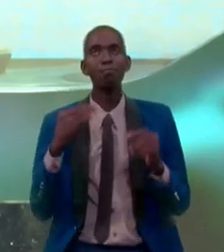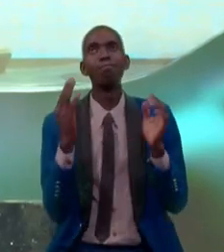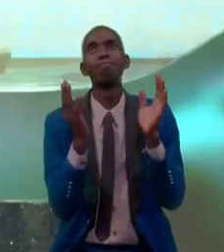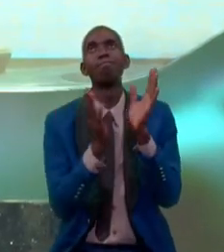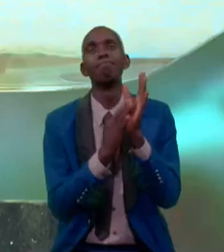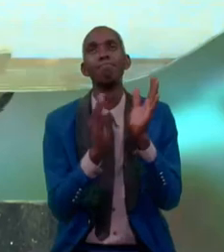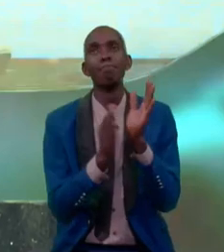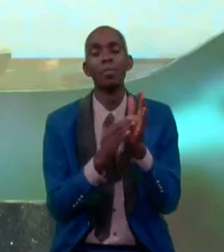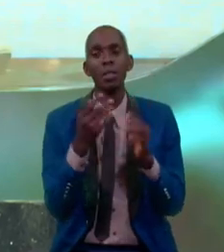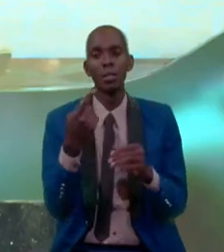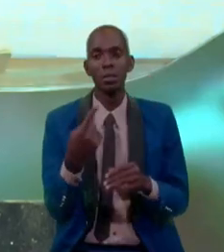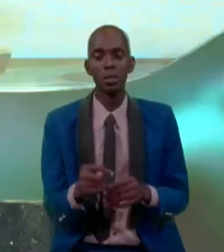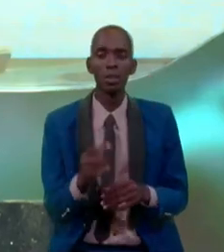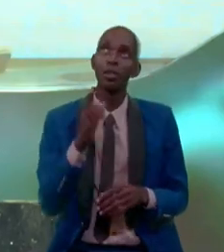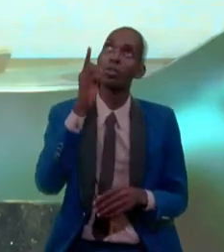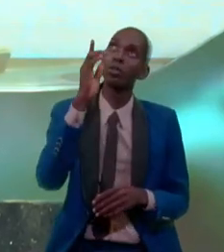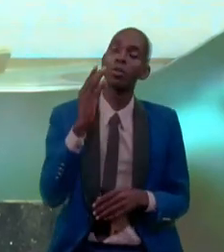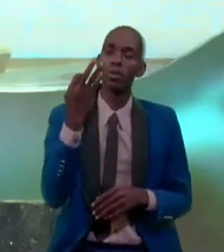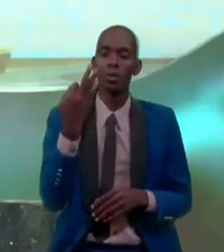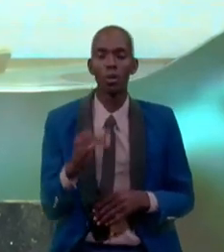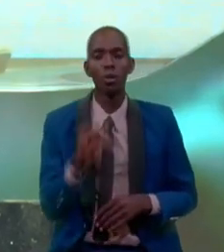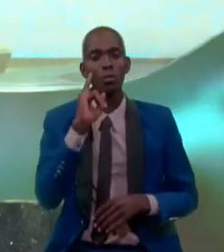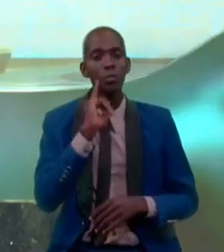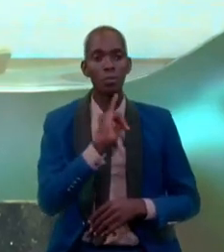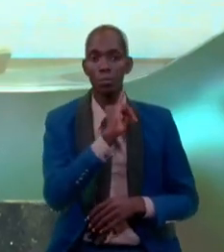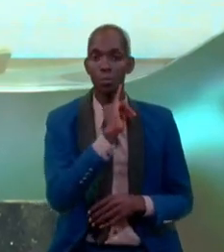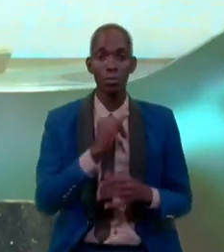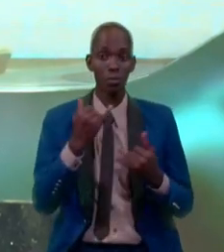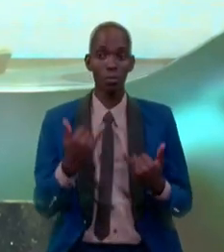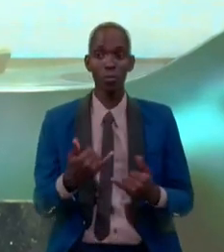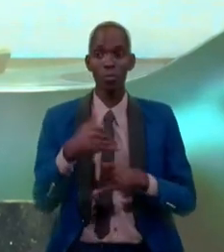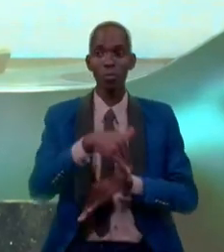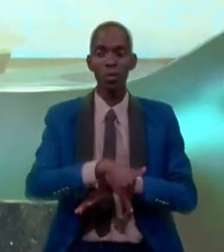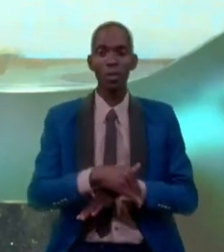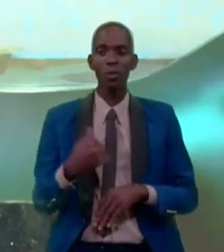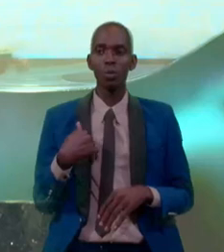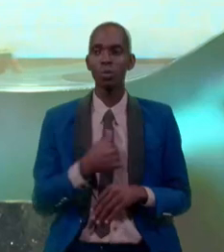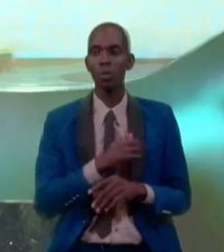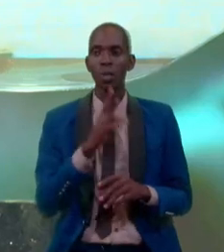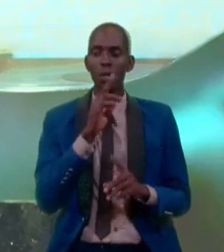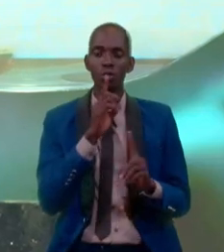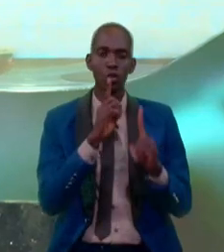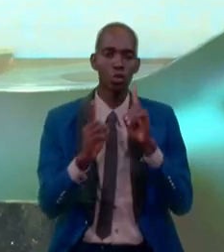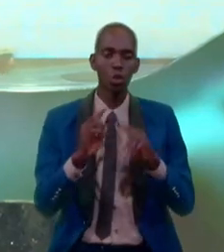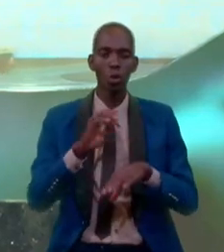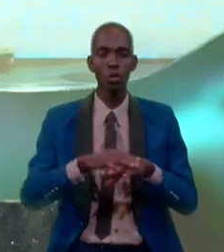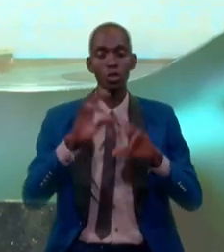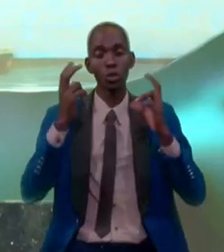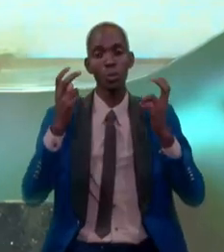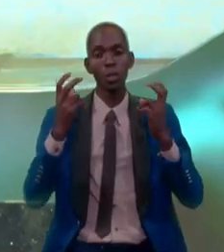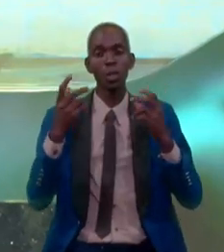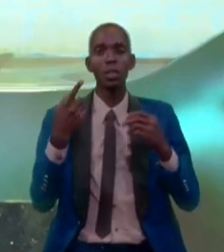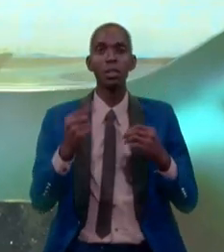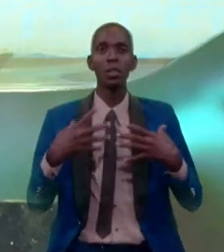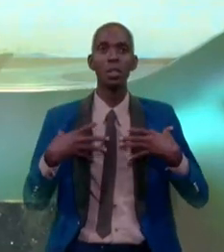et elle glorifiait le Dieu d'Israël. Ce soir, nous parlerons du ministère de